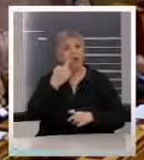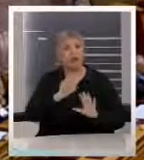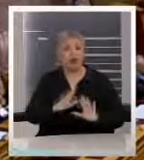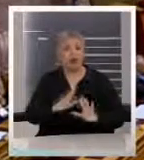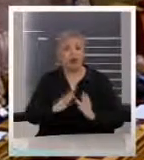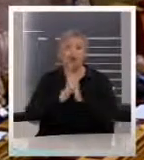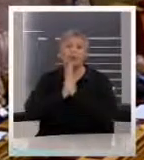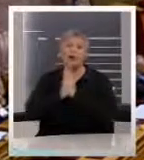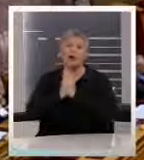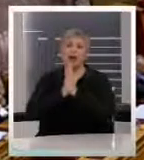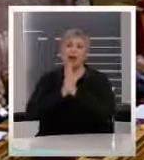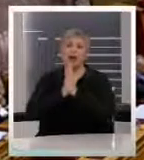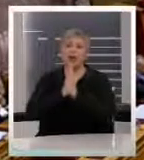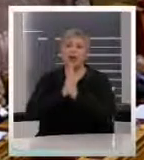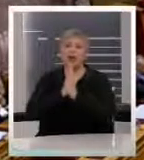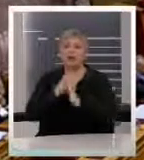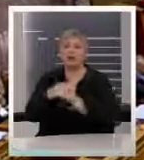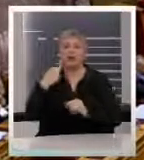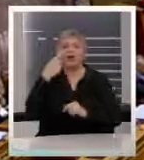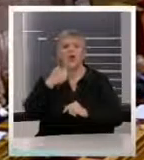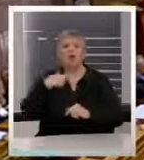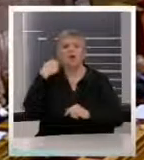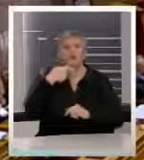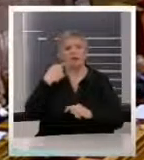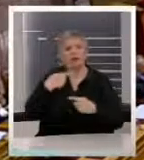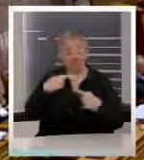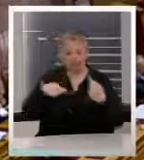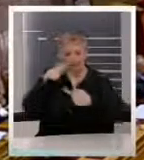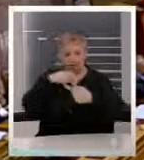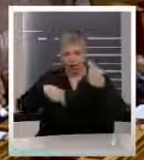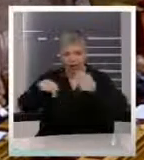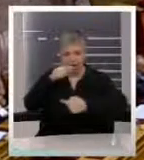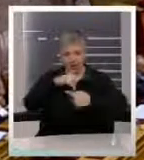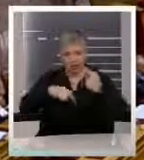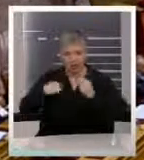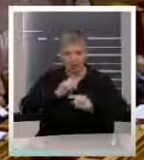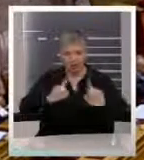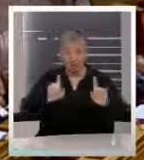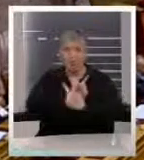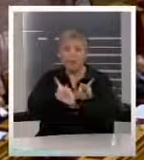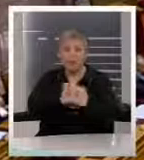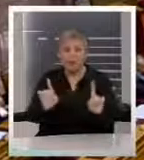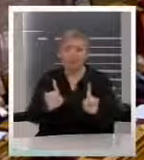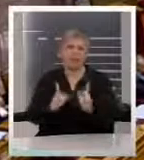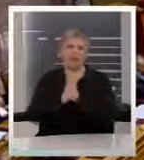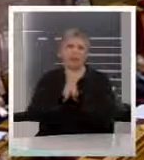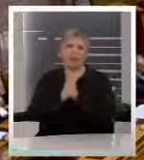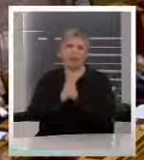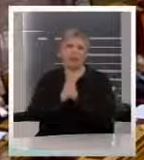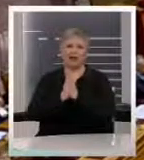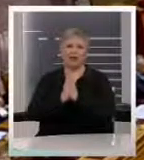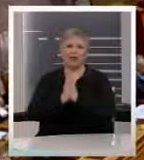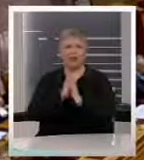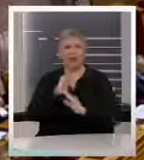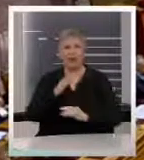Ούτε προσωπικές αναφορές. Θα σας δω από τον πάγκο μεθαύριο. Ούτε προσωπικές αναφορές. Ούτε